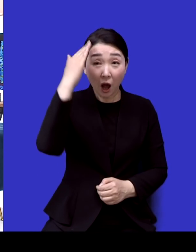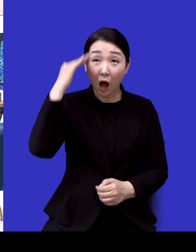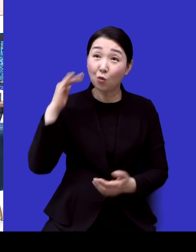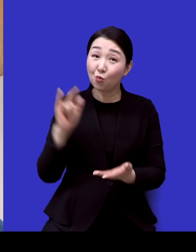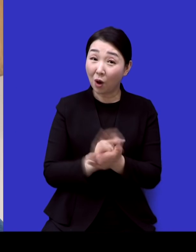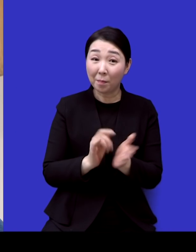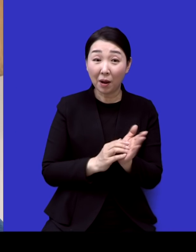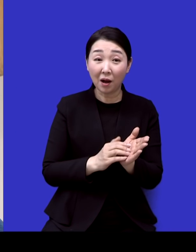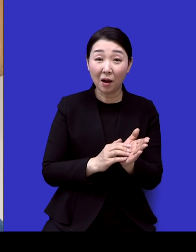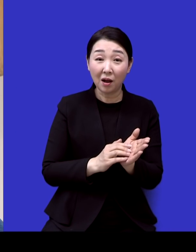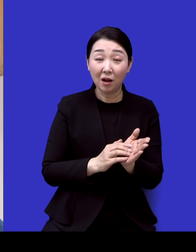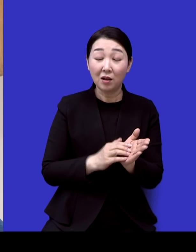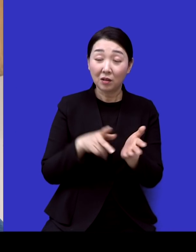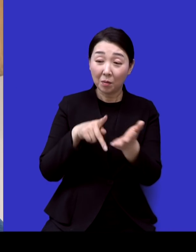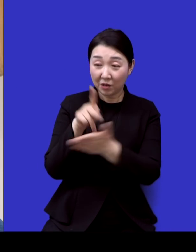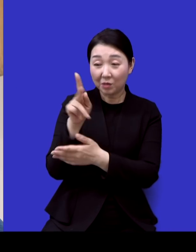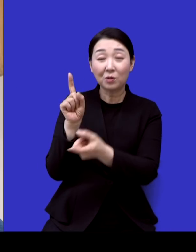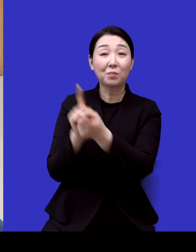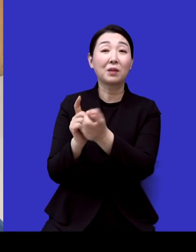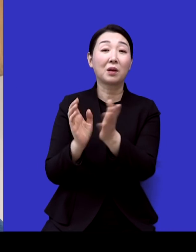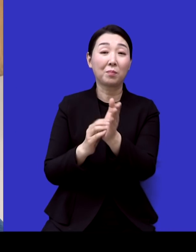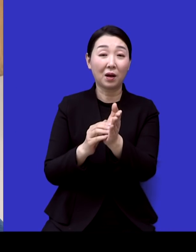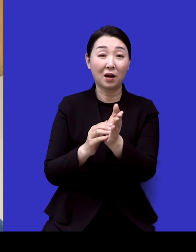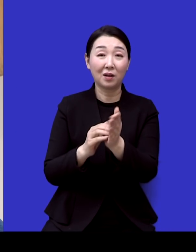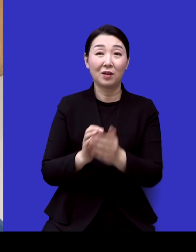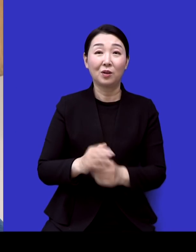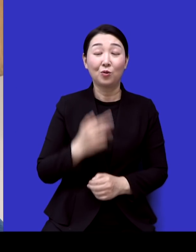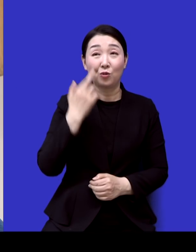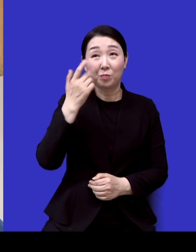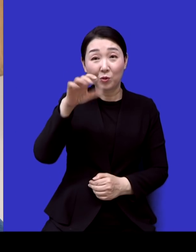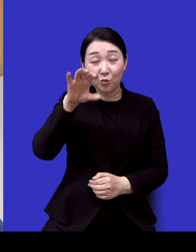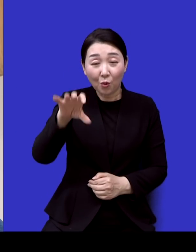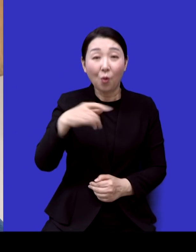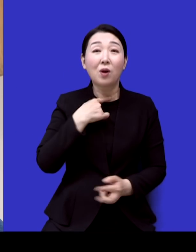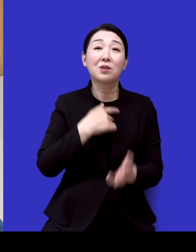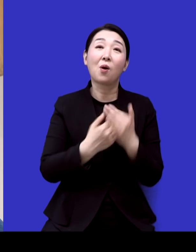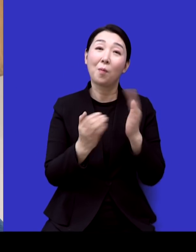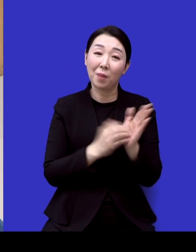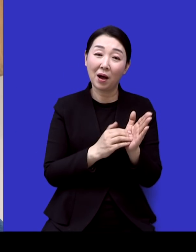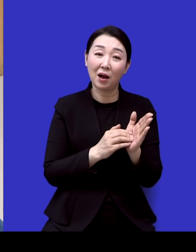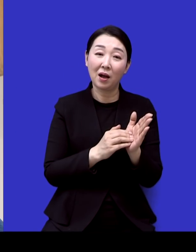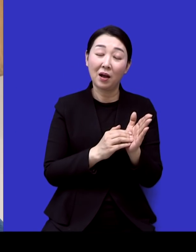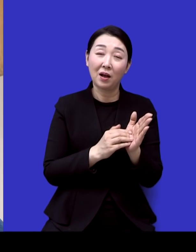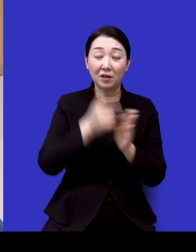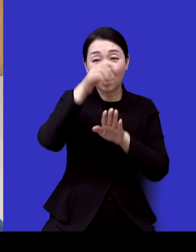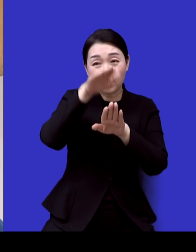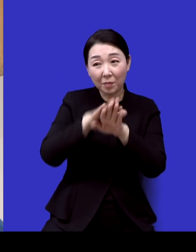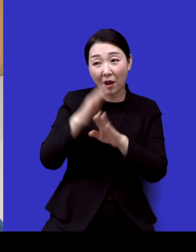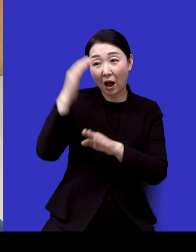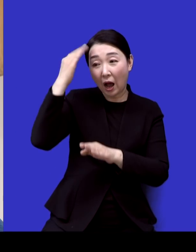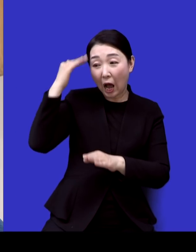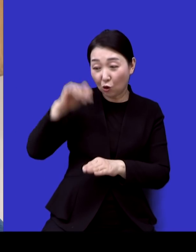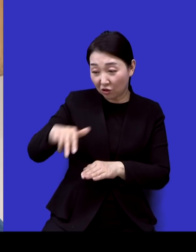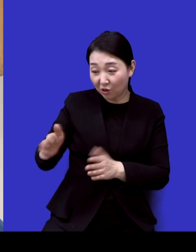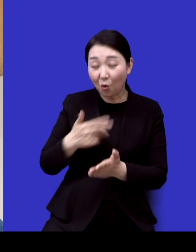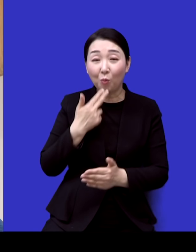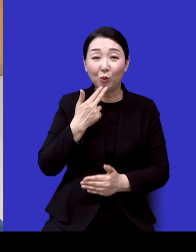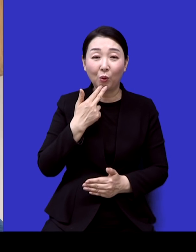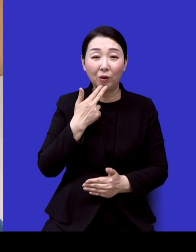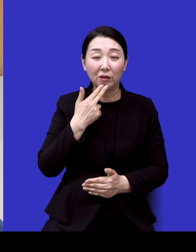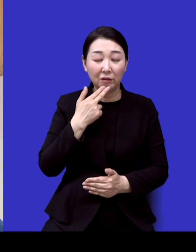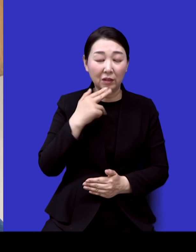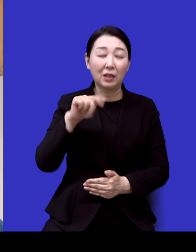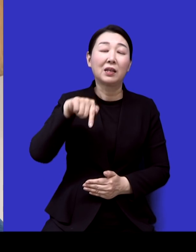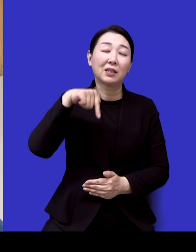왔다며? 그래서 피자집에서 만났는데 야 우리가 미국에서 경험했던 것들 그런 예배들 한국에는 아직 없으니까 다음